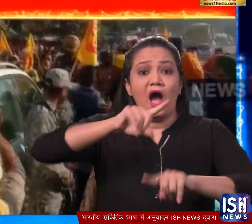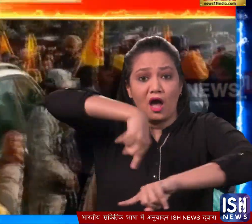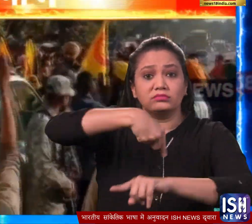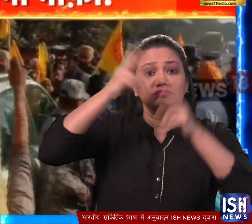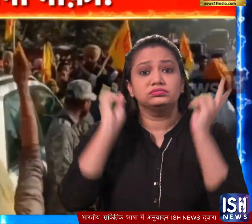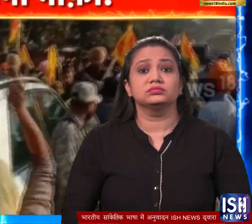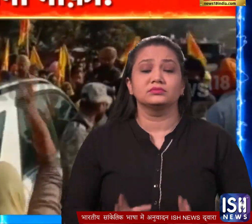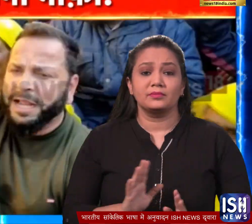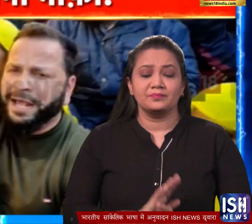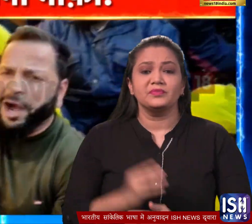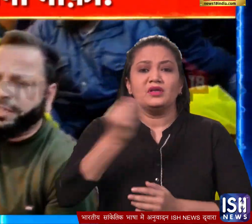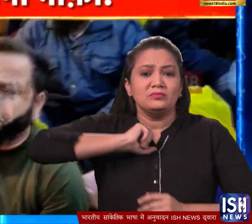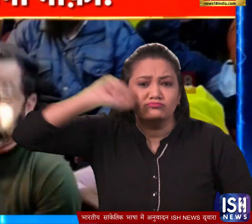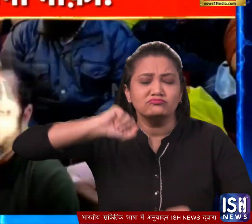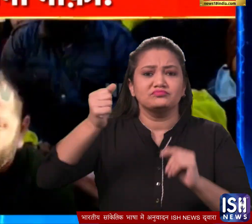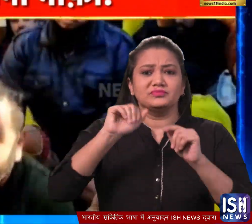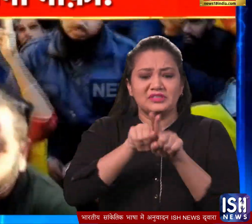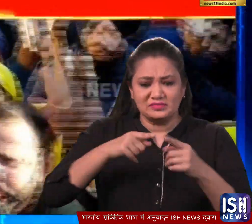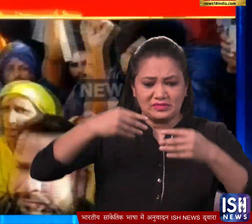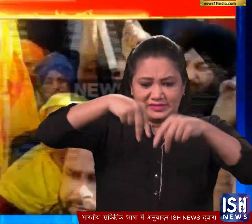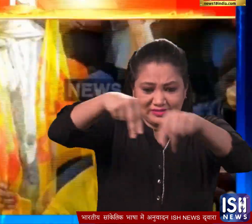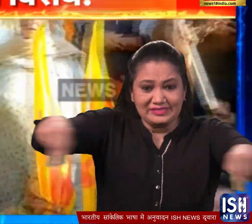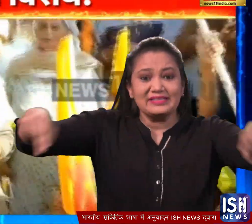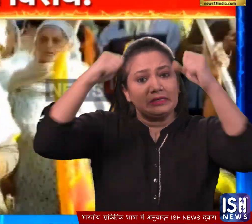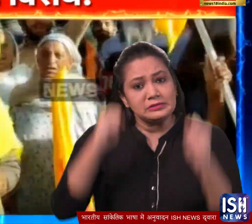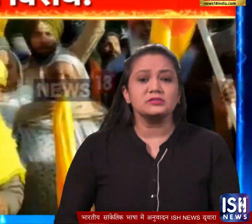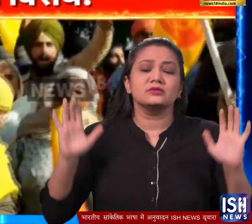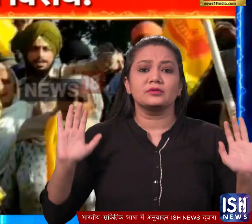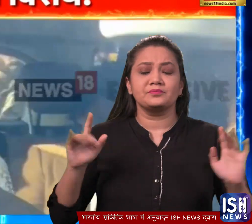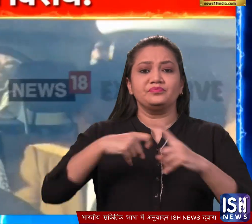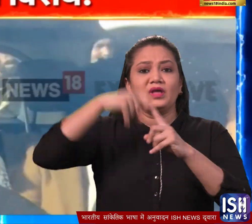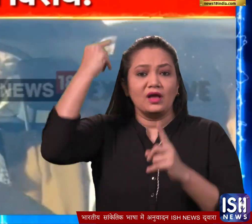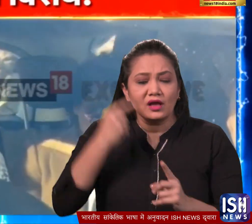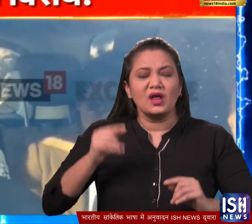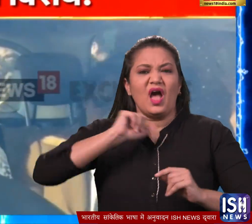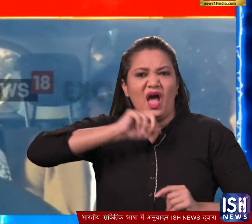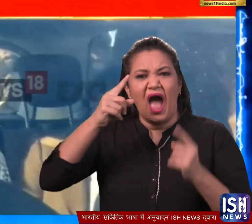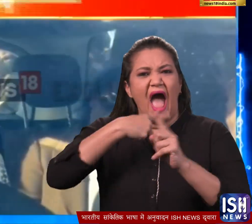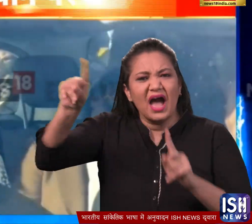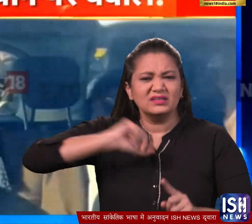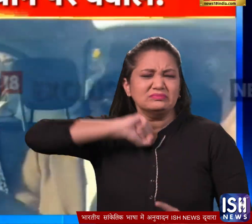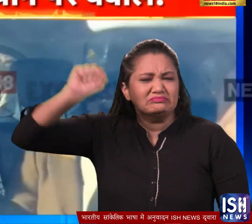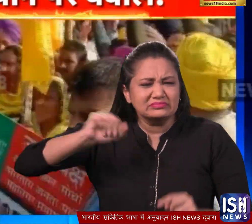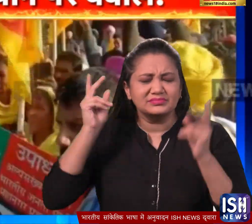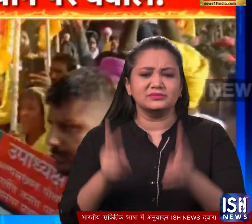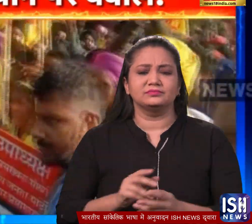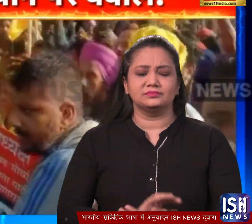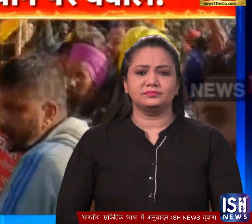1.5 घंटे तक वहीं खड़ी रहीं। कई प्रदर्शनकारी तो गाड़ी के सामने सड़क पर बैठ गए और कंगना के सामने ही उनके खिलाफ नारे लगाने